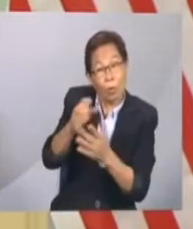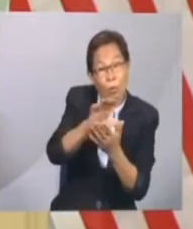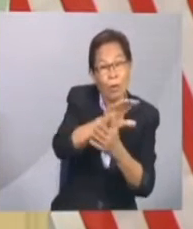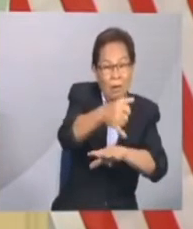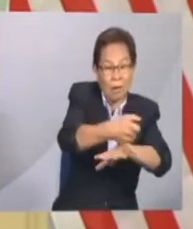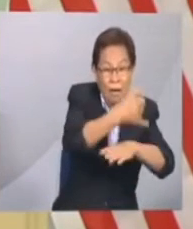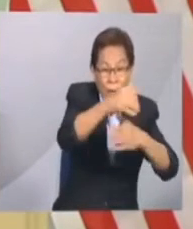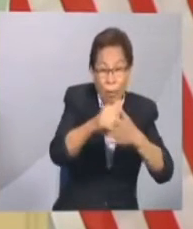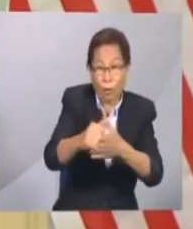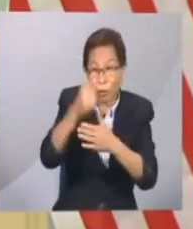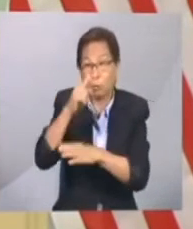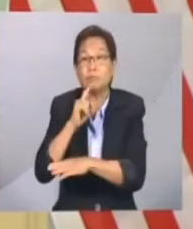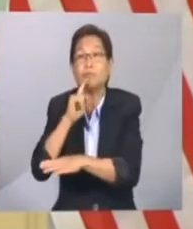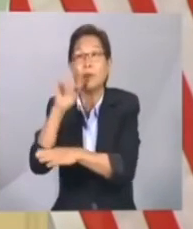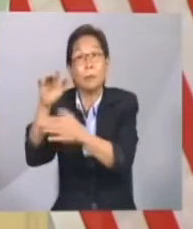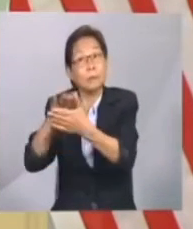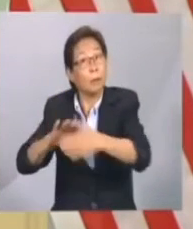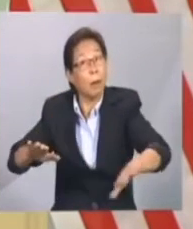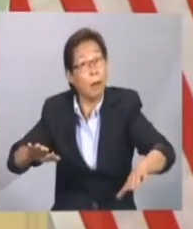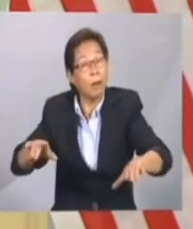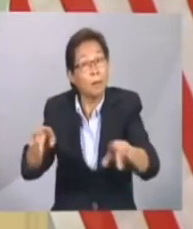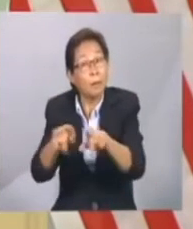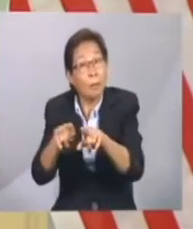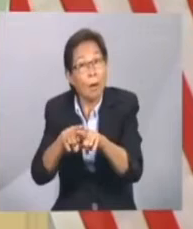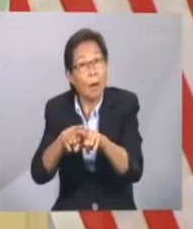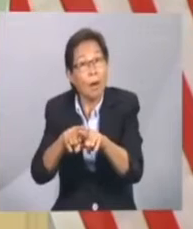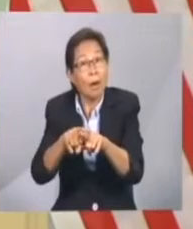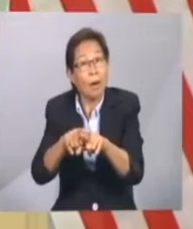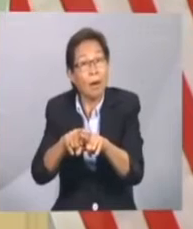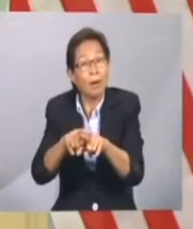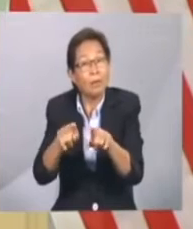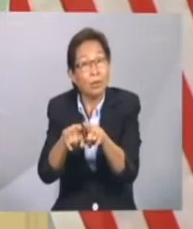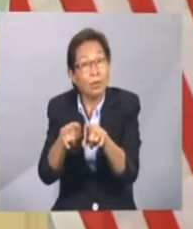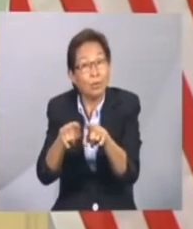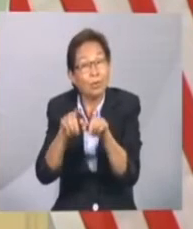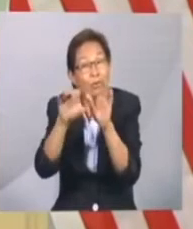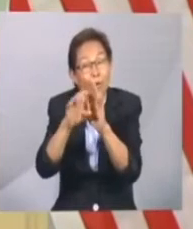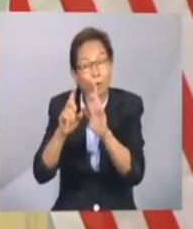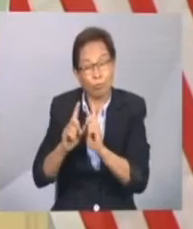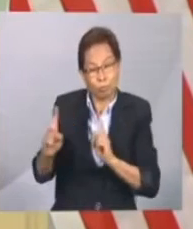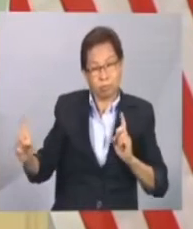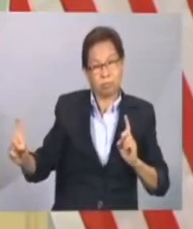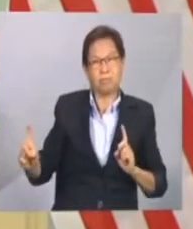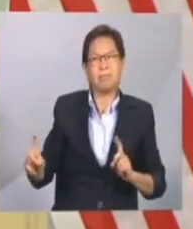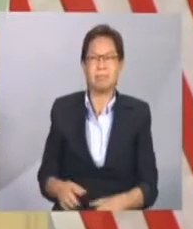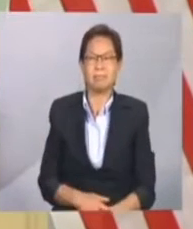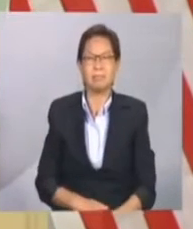panduan ditetapkan bagi menjamin keselamatan seperti penjarakan sosial? Saya percaya